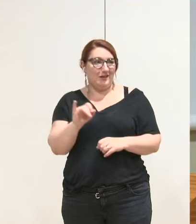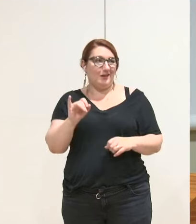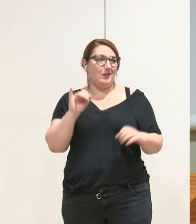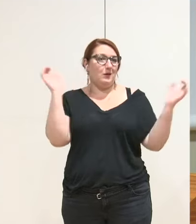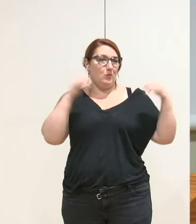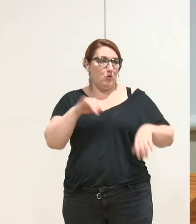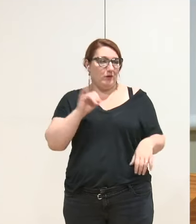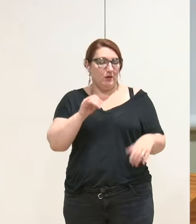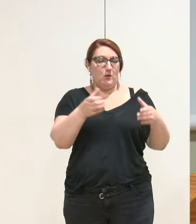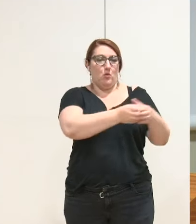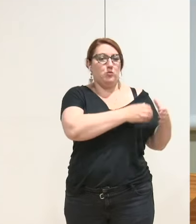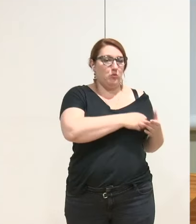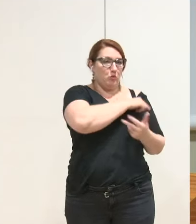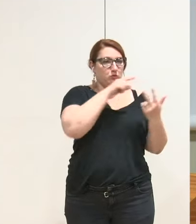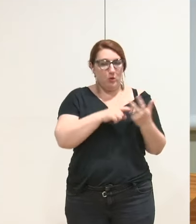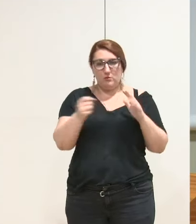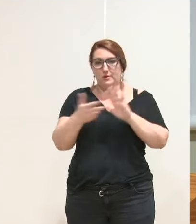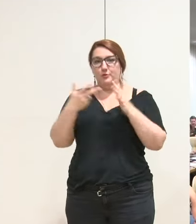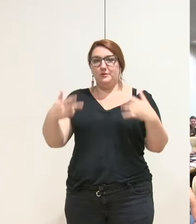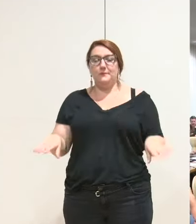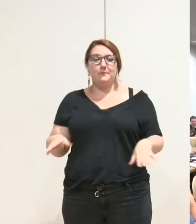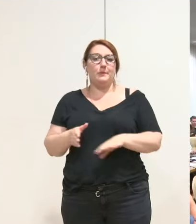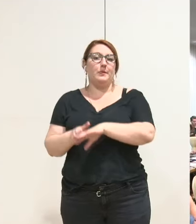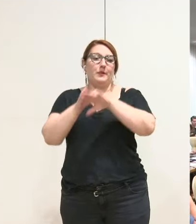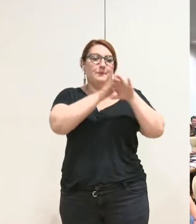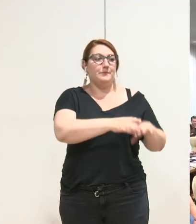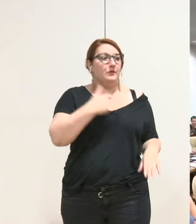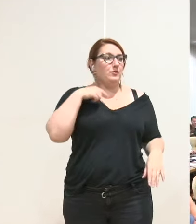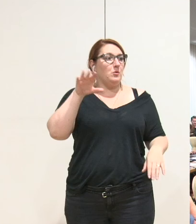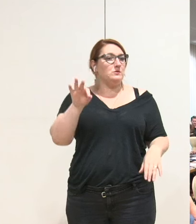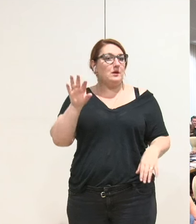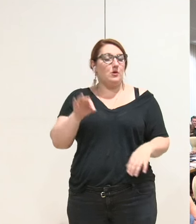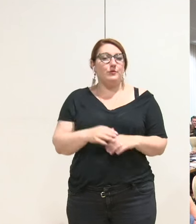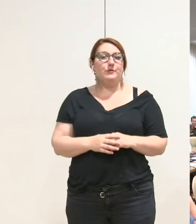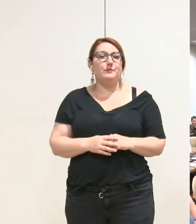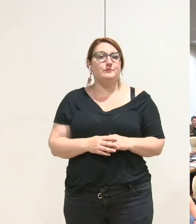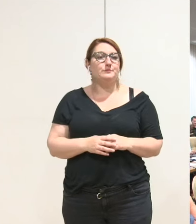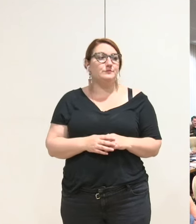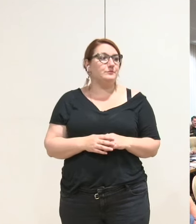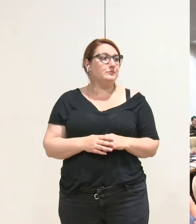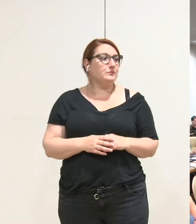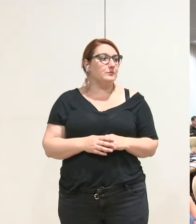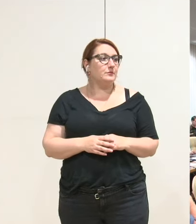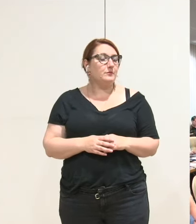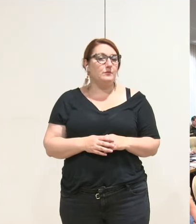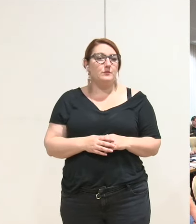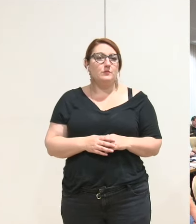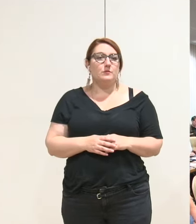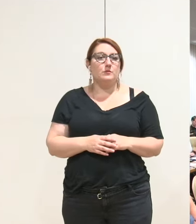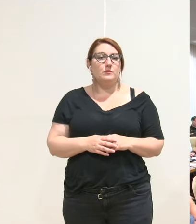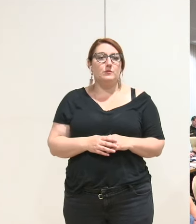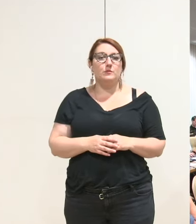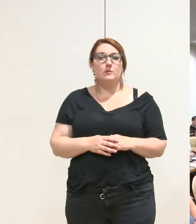pour les trois autres groupes adopté la 50 c'est l'adhésion